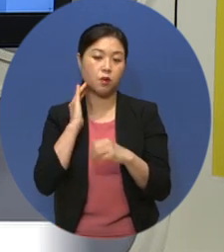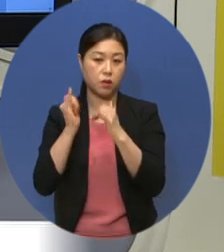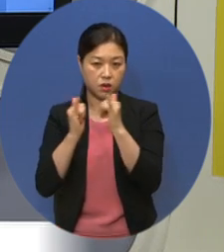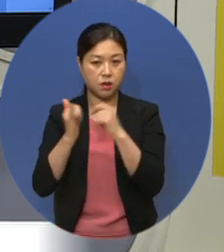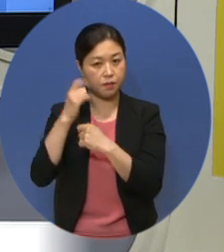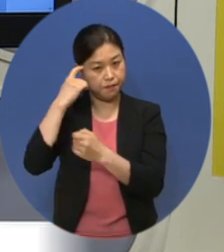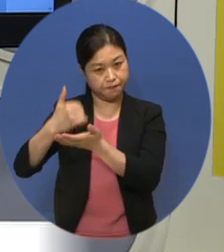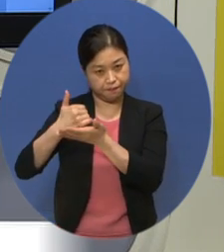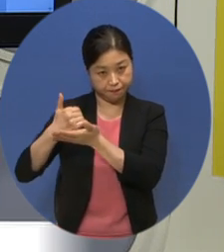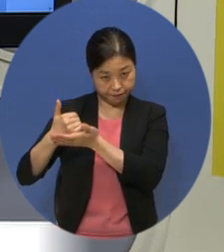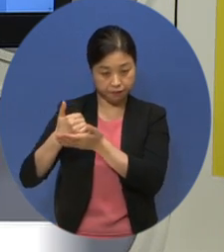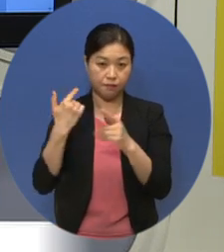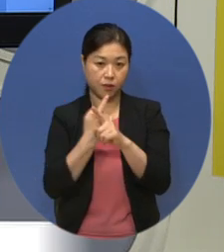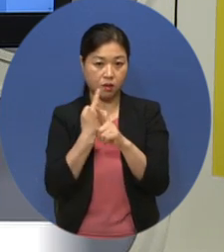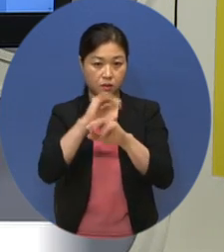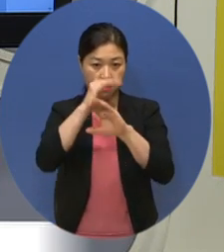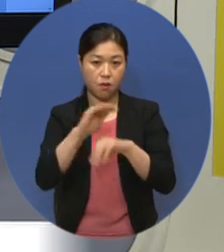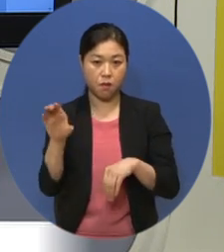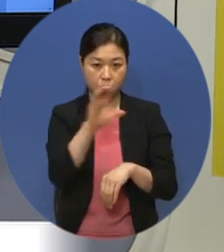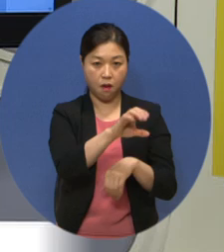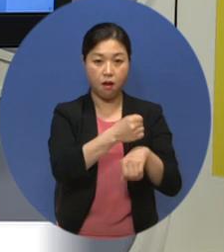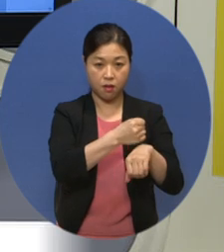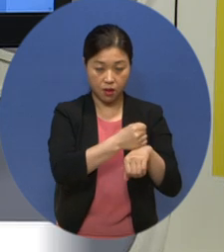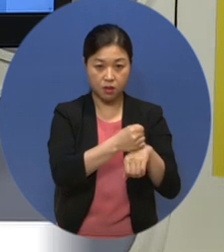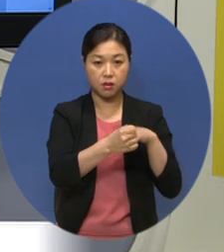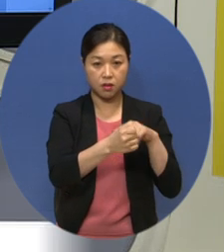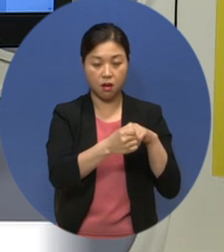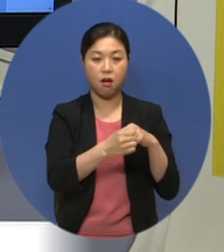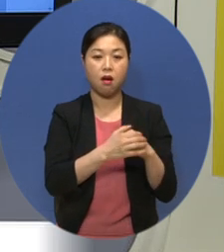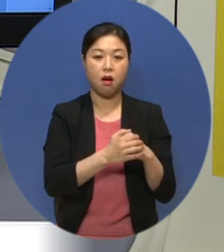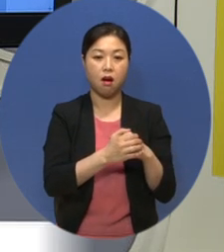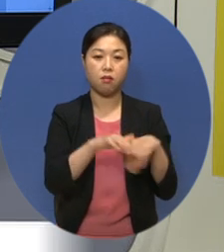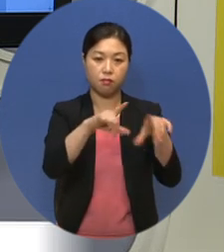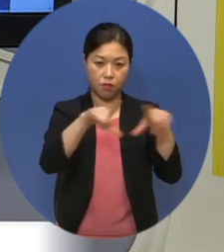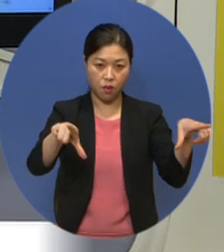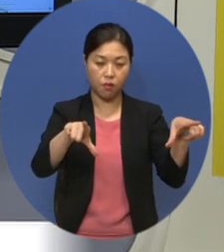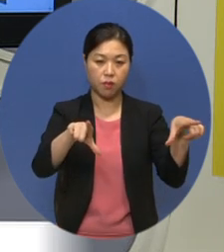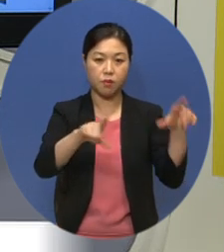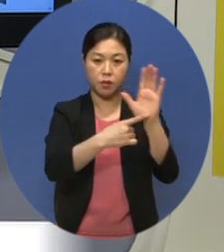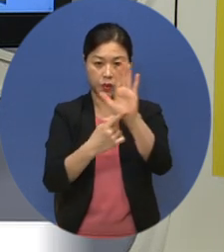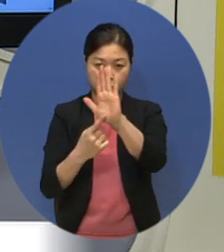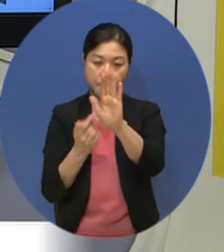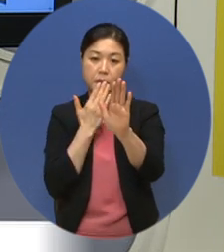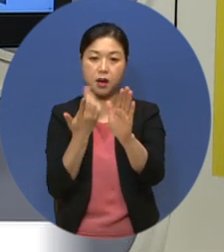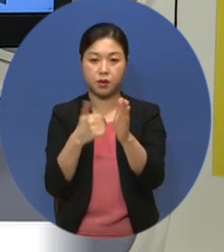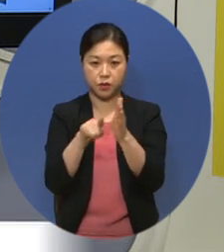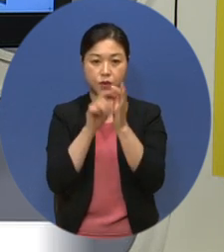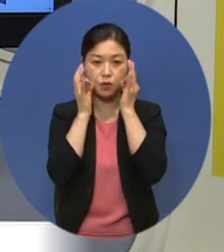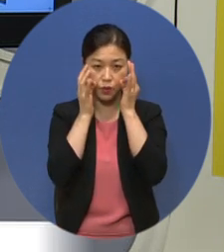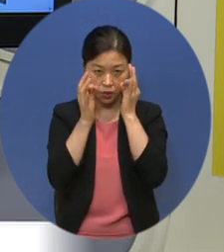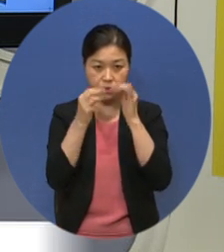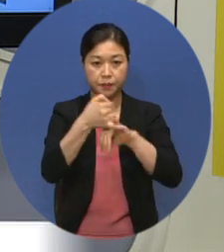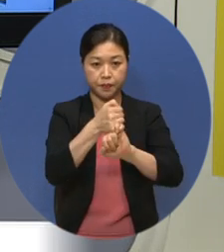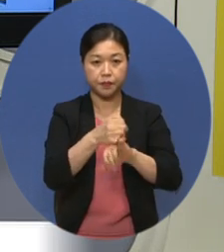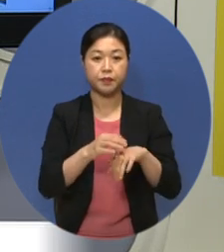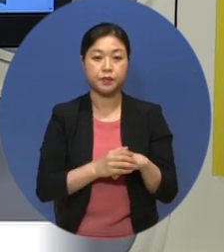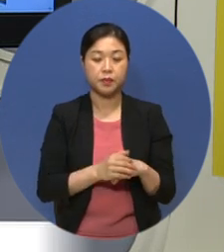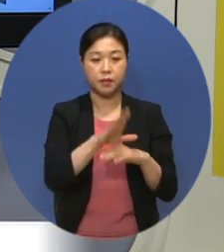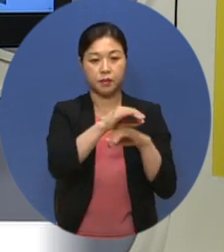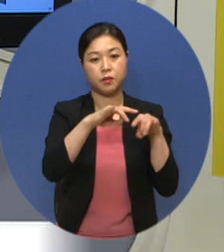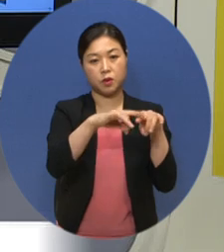개선 사항을 반영하는 등 상용화 되도록 지원해 나갈 예정인데요 또한 방통위는 장애인